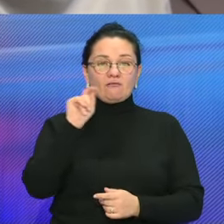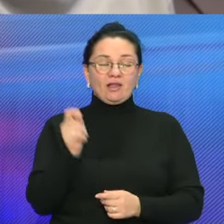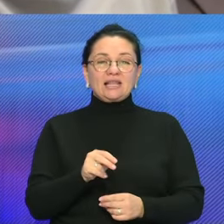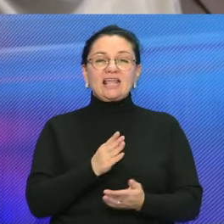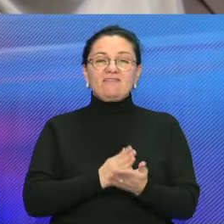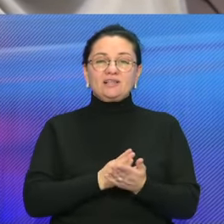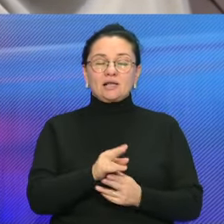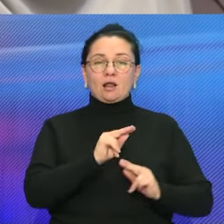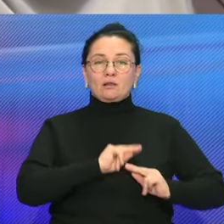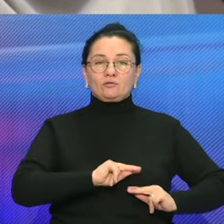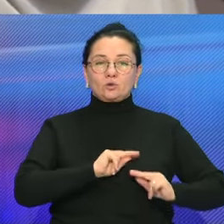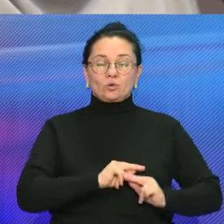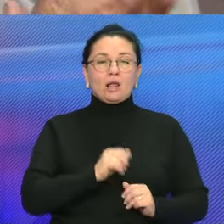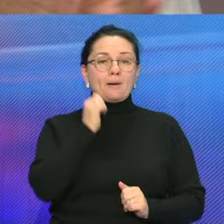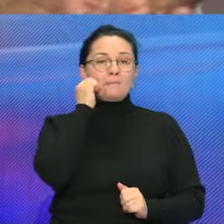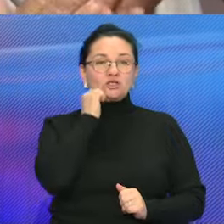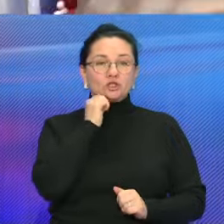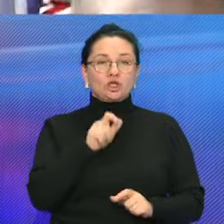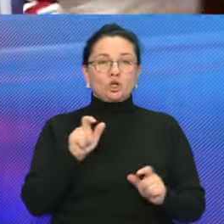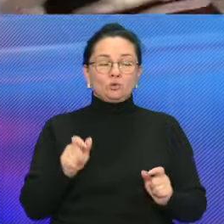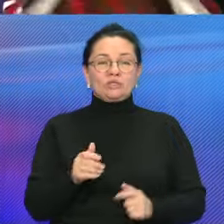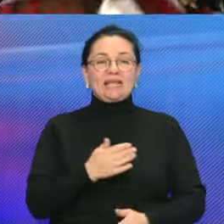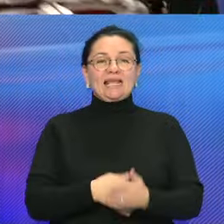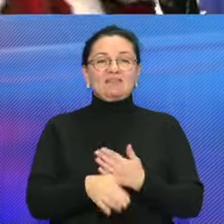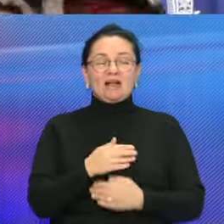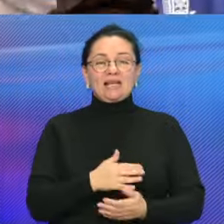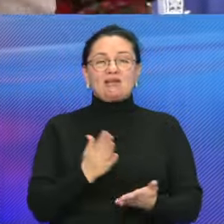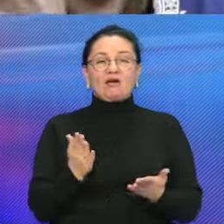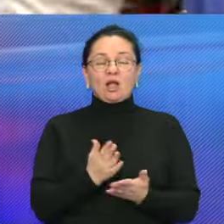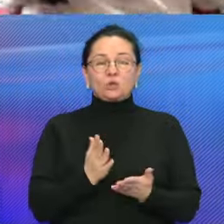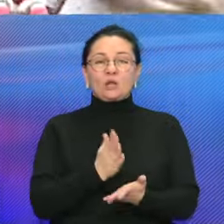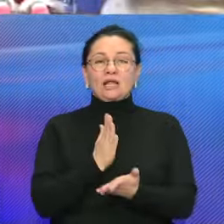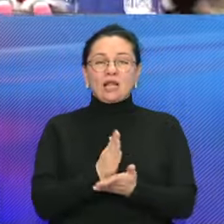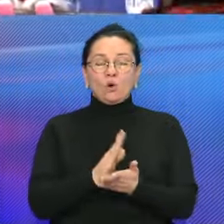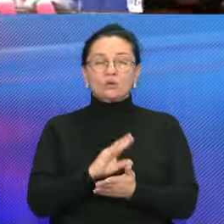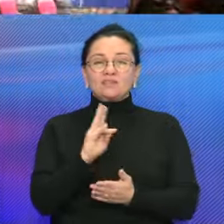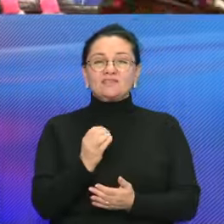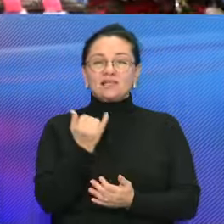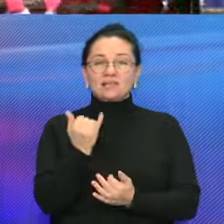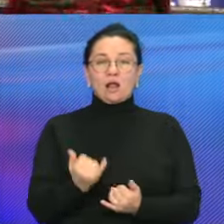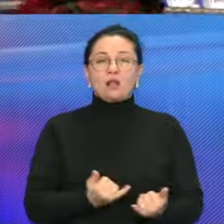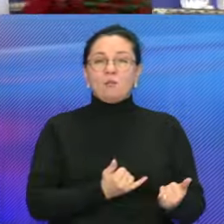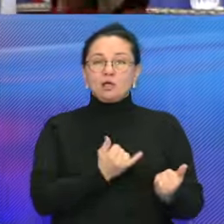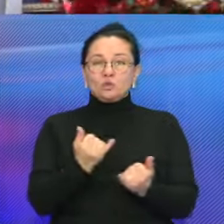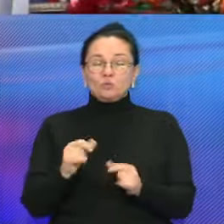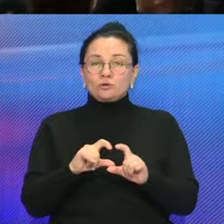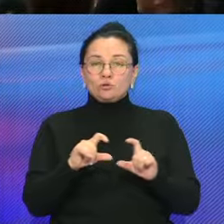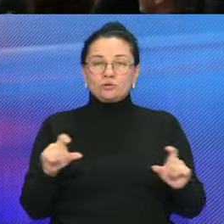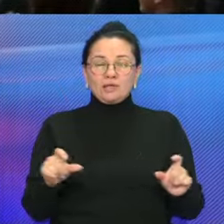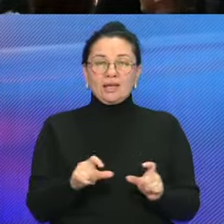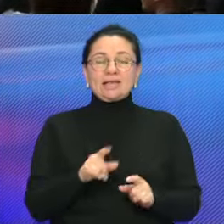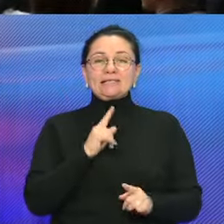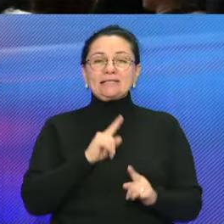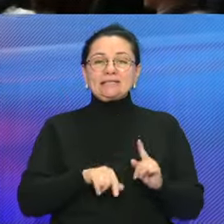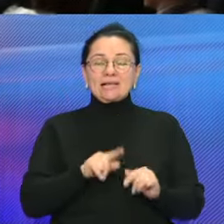долга жыхароў и пожилых людей, инвалидов, которые находятся во установах социального обслуговывания, в больницах сестринского догляду